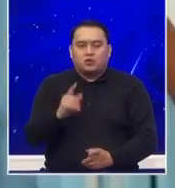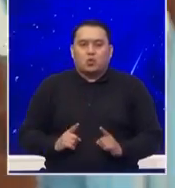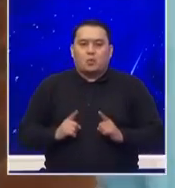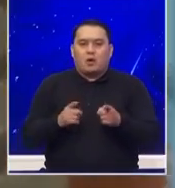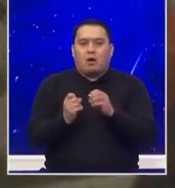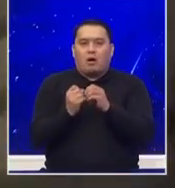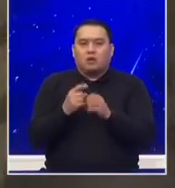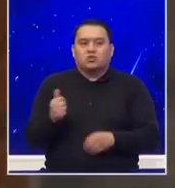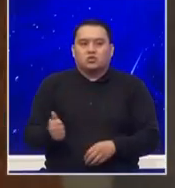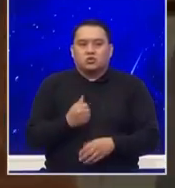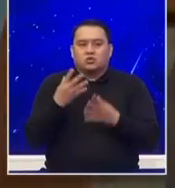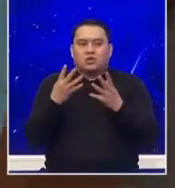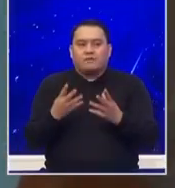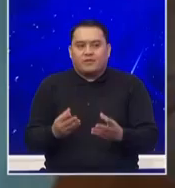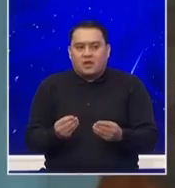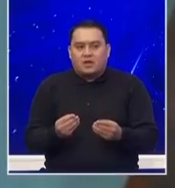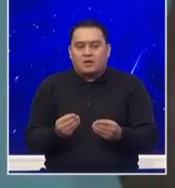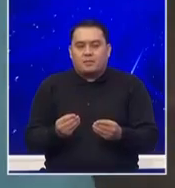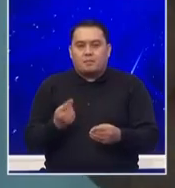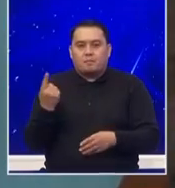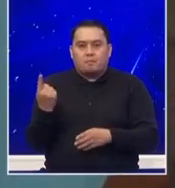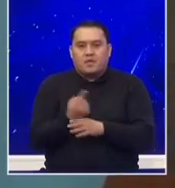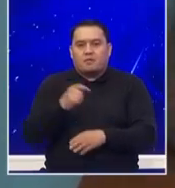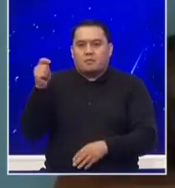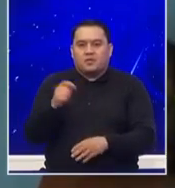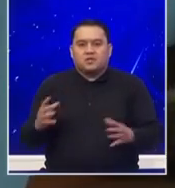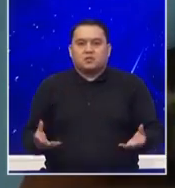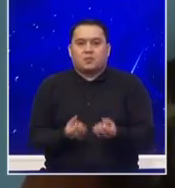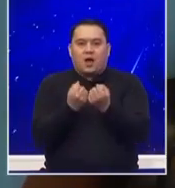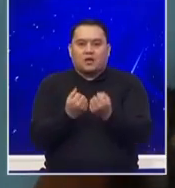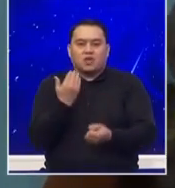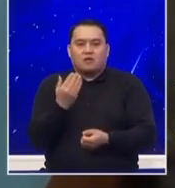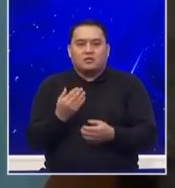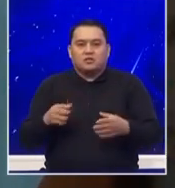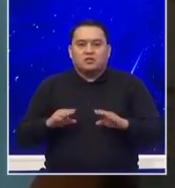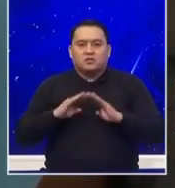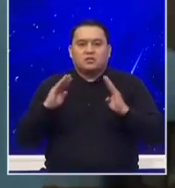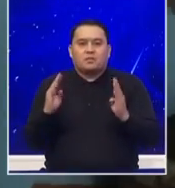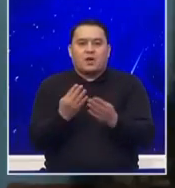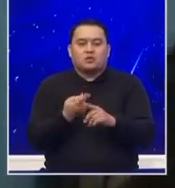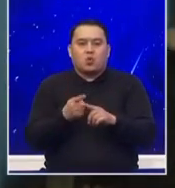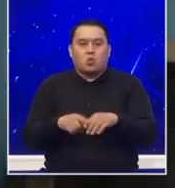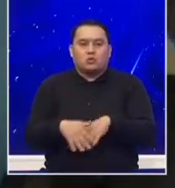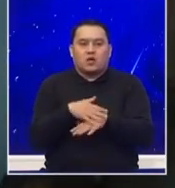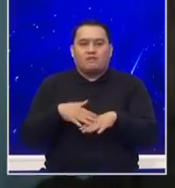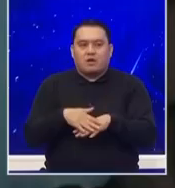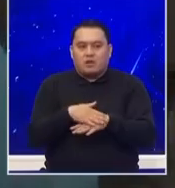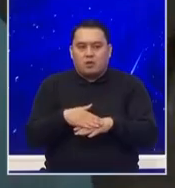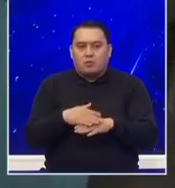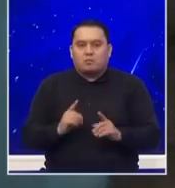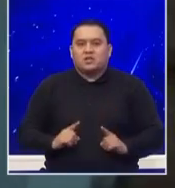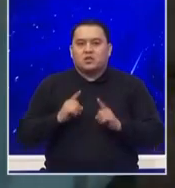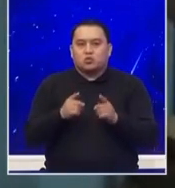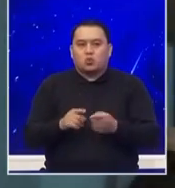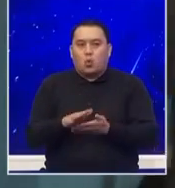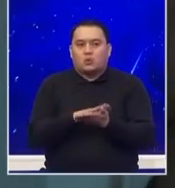к 11 часам дня. Первыми прибыли спасатели. Они эвакуировали жителей. И затем приступили